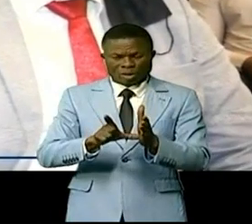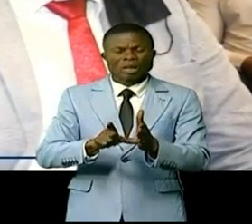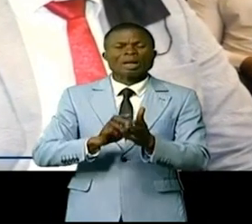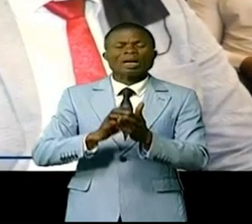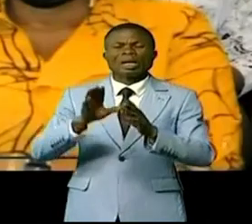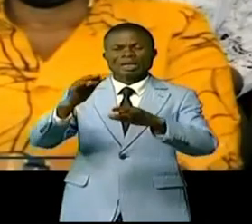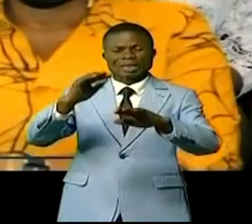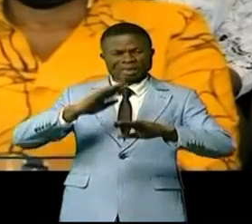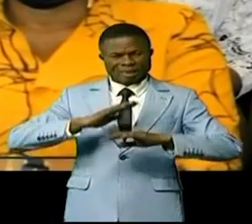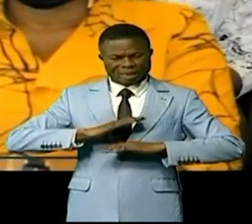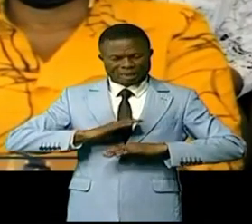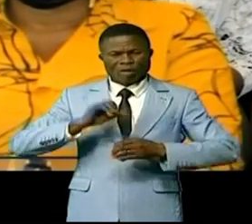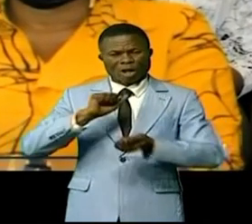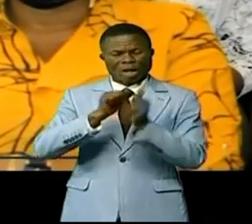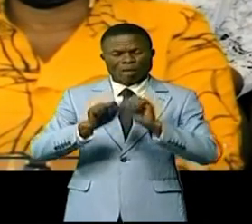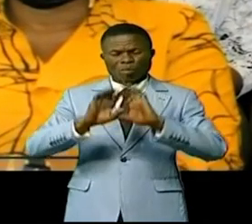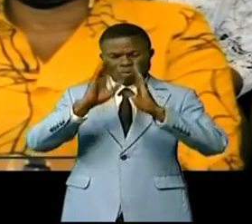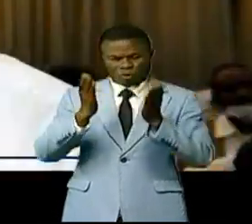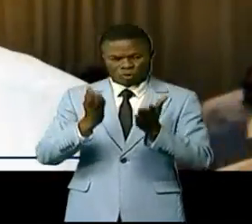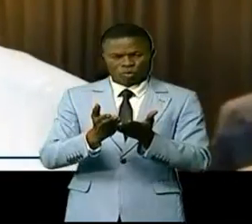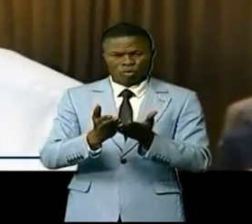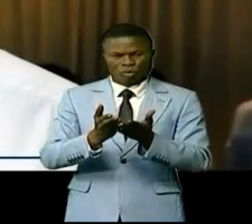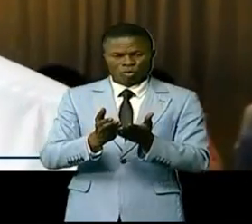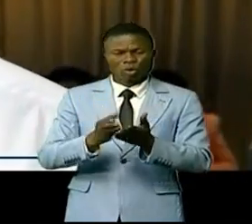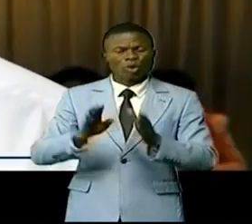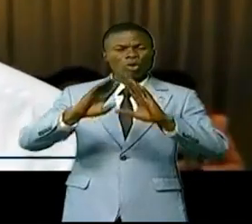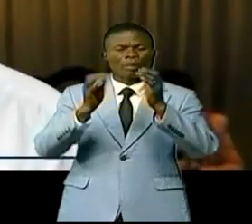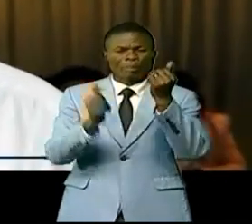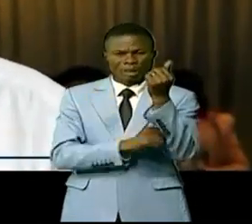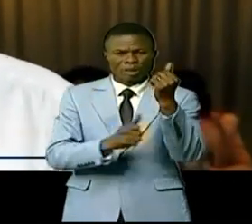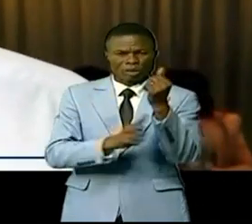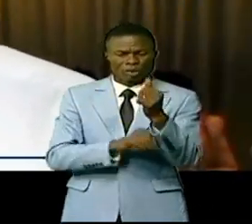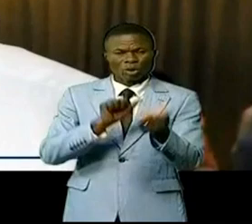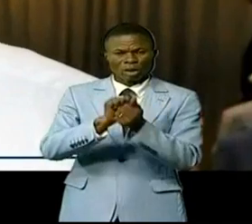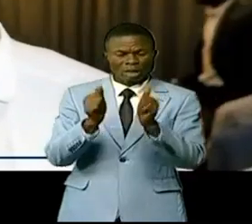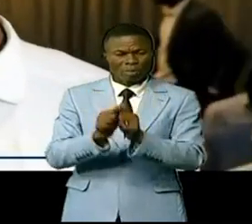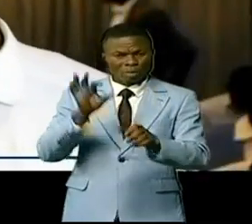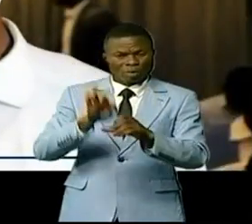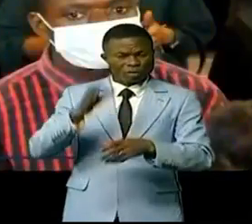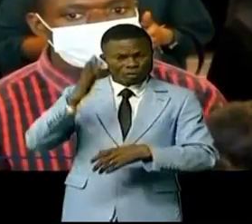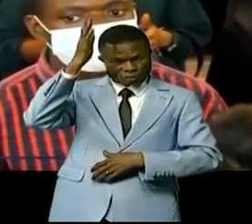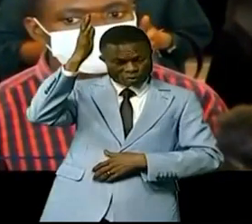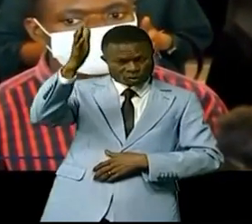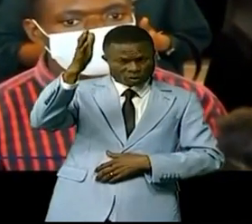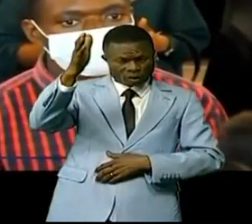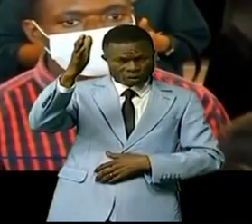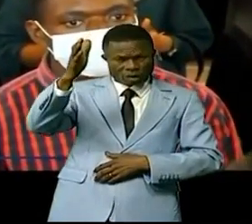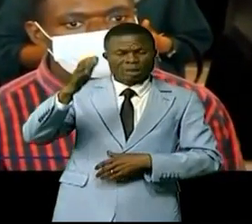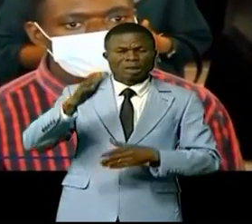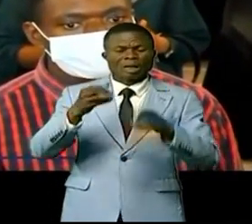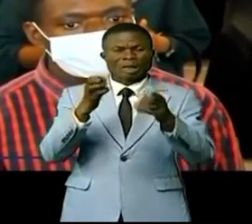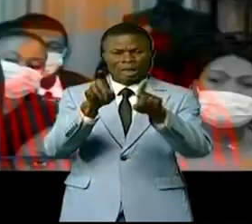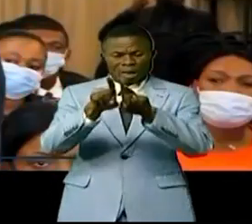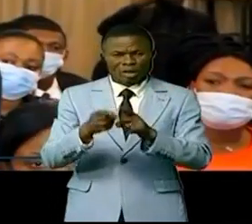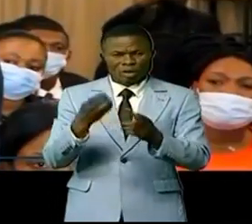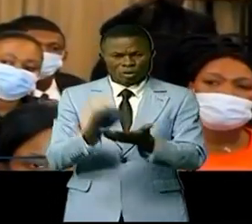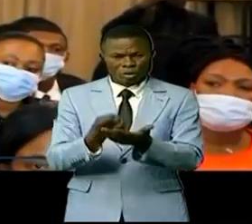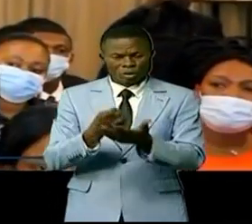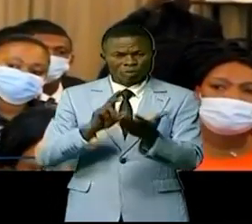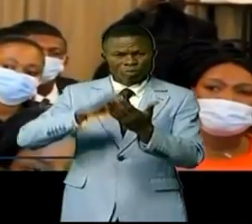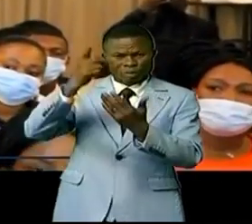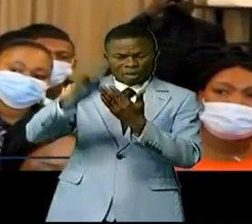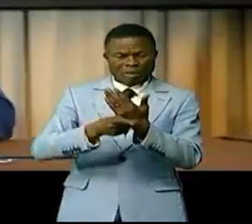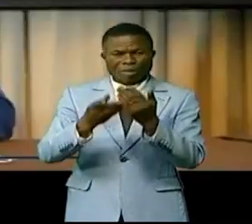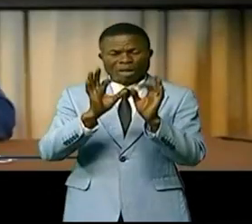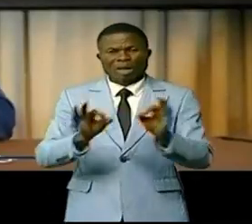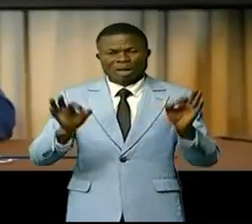aux préoccupations soulevées par l'assistance sur les enjeux, défis et perspectives politiques et économiques avec son plan Marshall